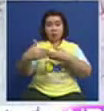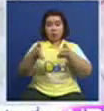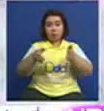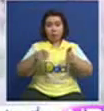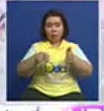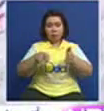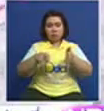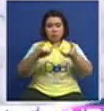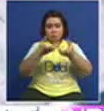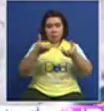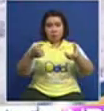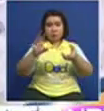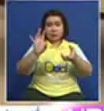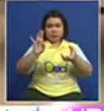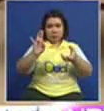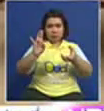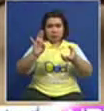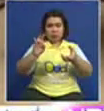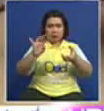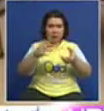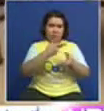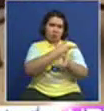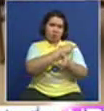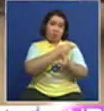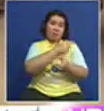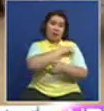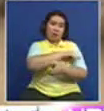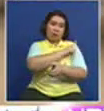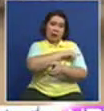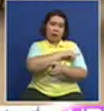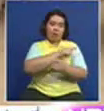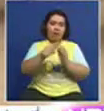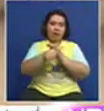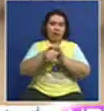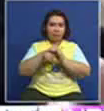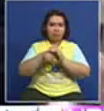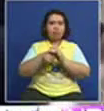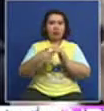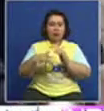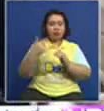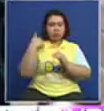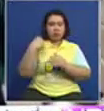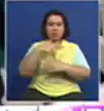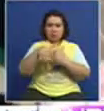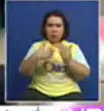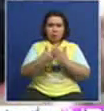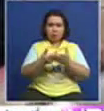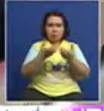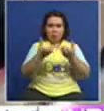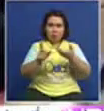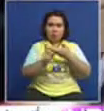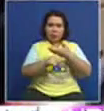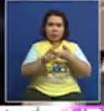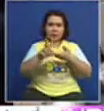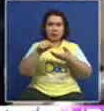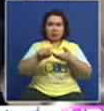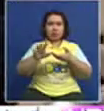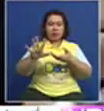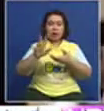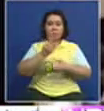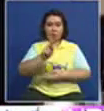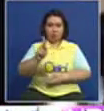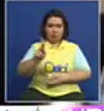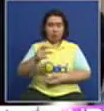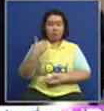รจุอยู่7กล่องและพบเฮโรอีนบรรจุถุงซ่อนไว้รวมของกลางเฮโรอีนทั้งหมด 3.5 กิโลกรัมนอกจ